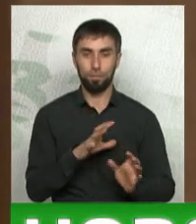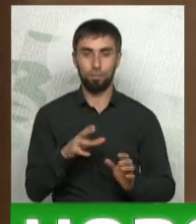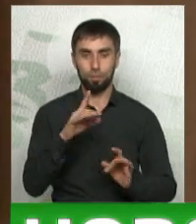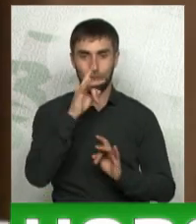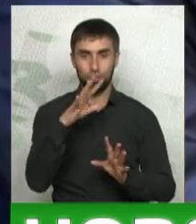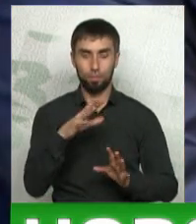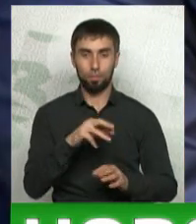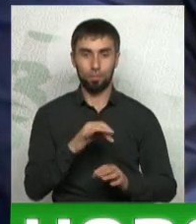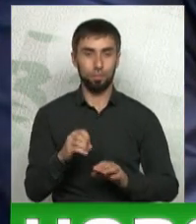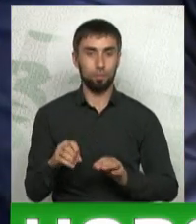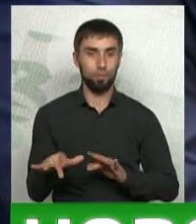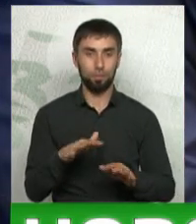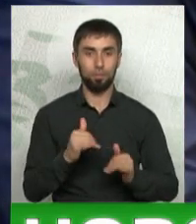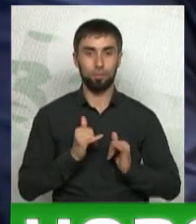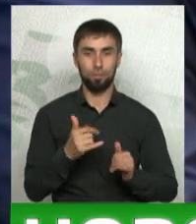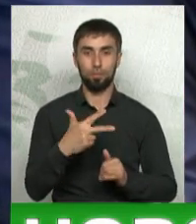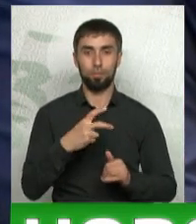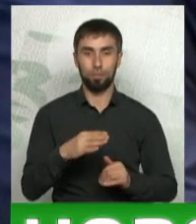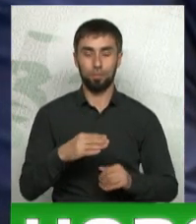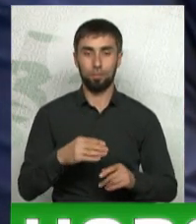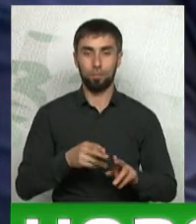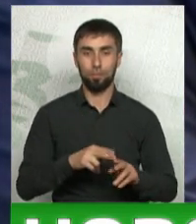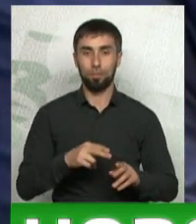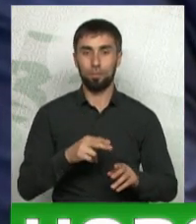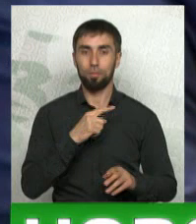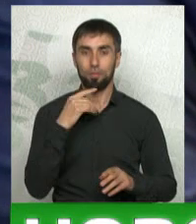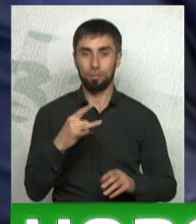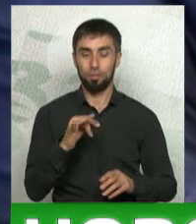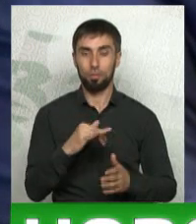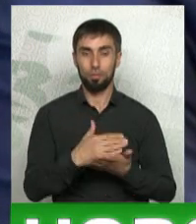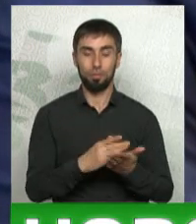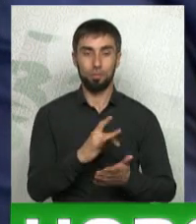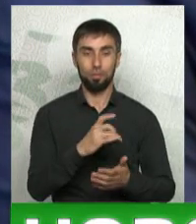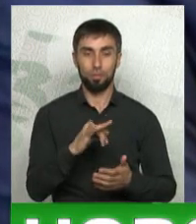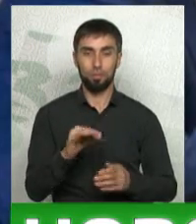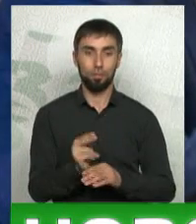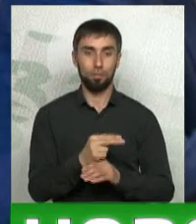культурно-массовых мероприятий, приуроченных к 30-летию возрождения Ингушетии. Так, в частности, «Россети»